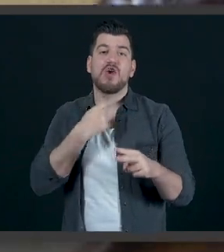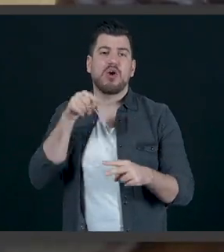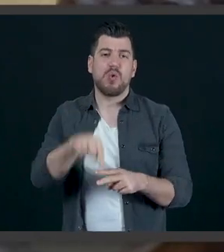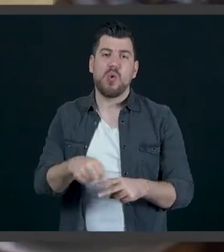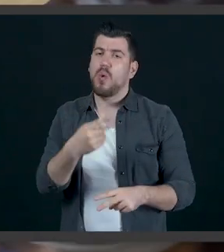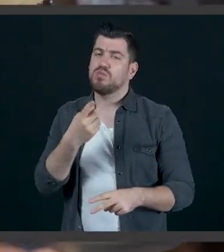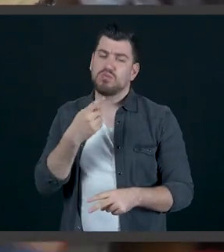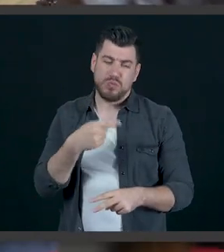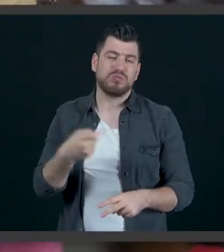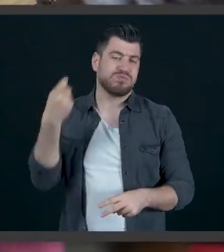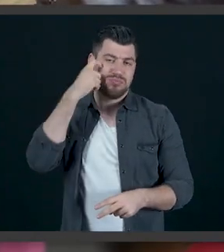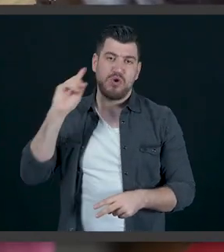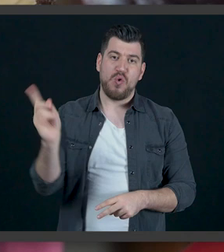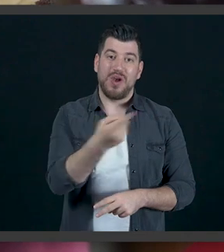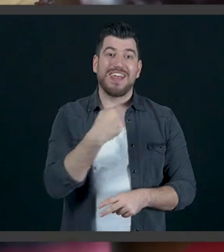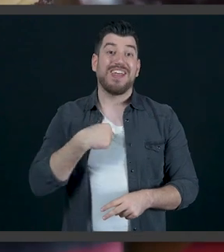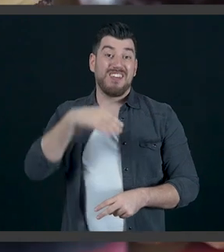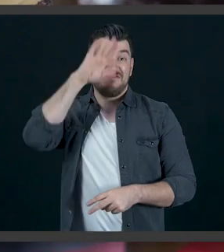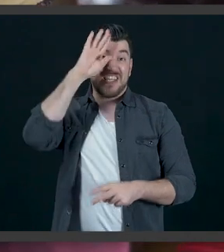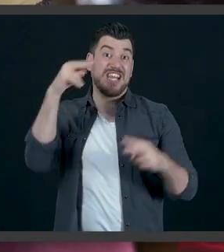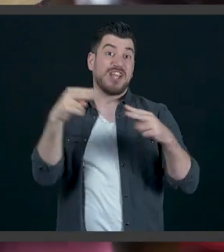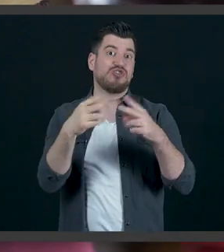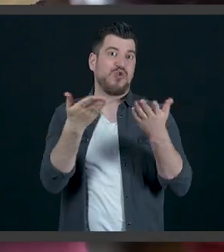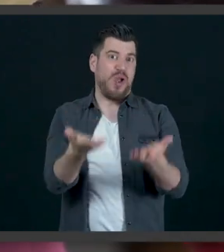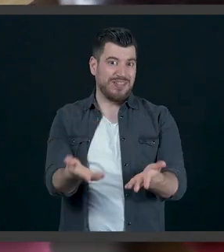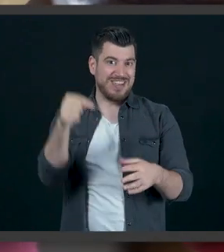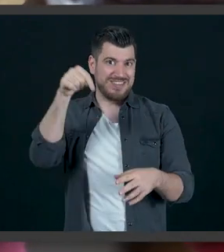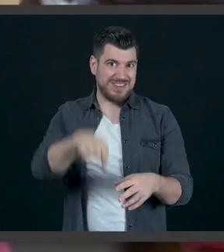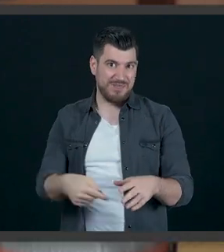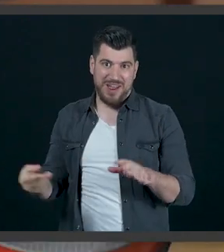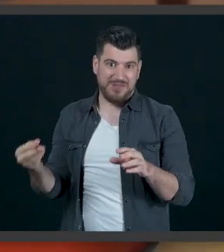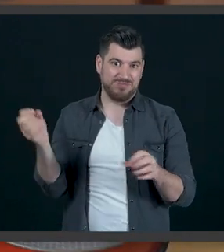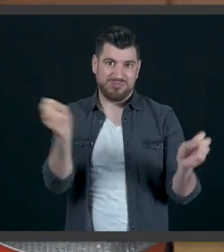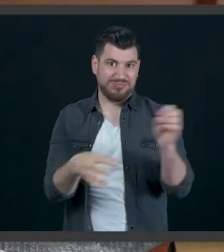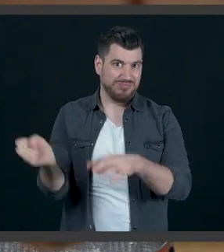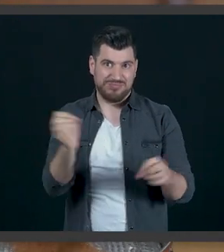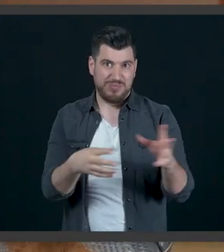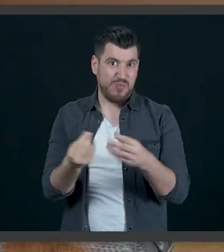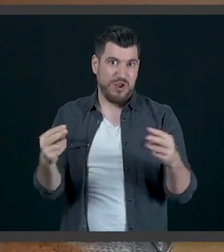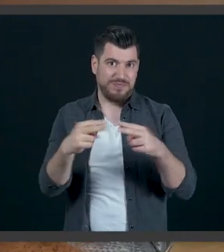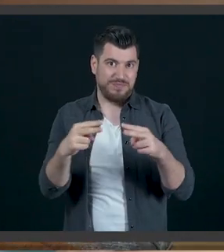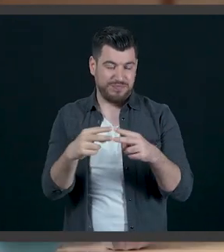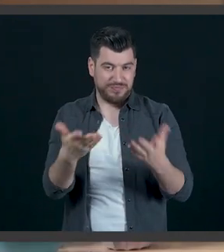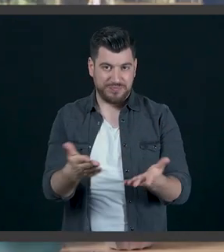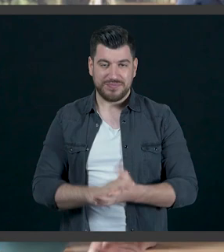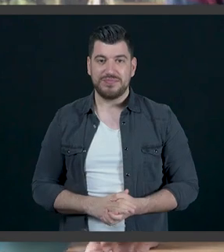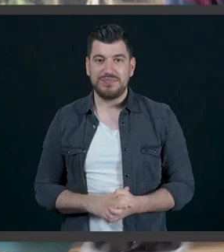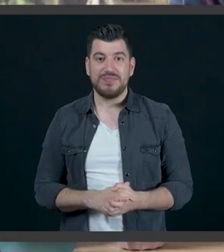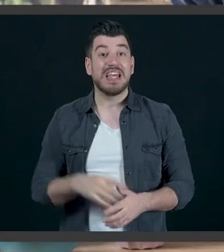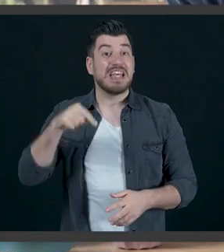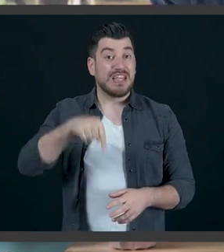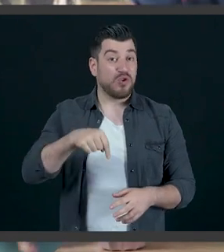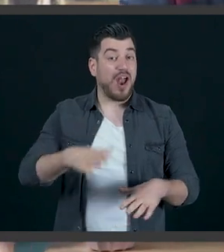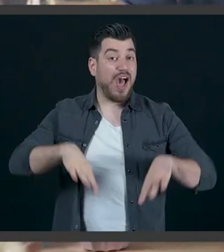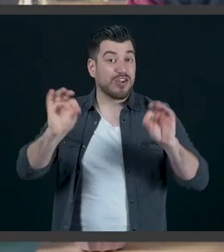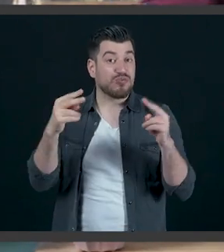που έχετε δοκιμάσει ποτέ σας. Η Βασίλισσα Σοκολάτα σήμερα έχει την τιμητική της και θα φτιάξουμε ζουμερή αφράτη σοκολατόπιτα. Και ξεκινάμε με τη